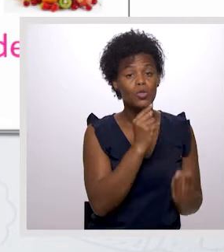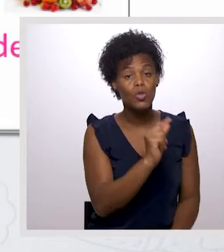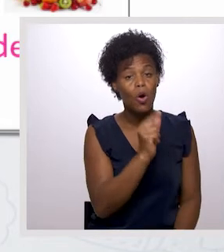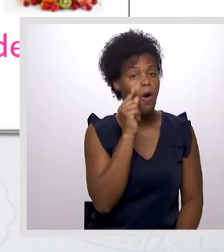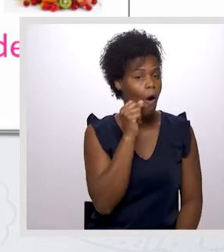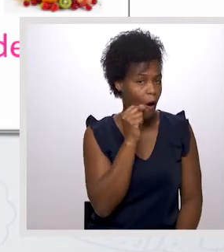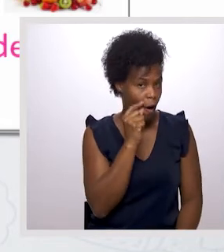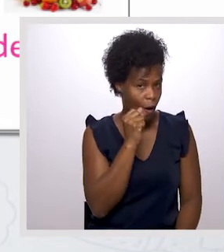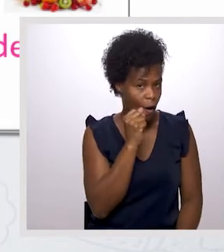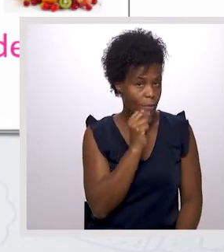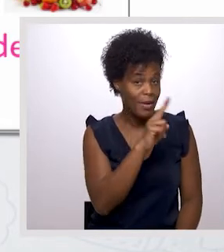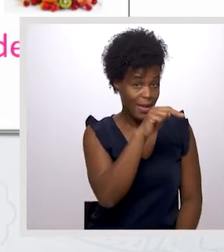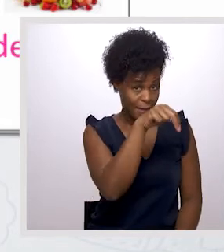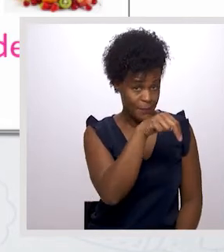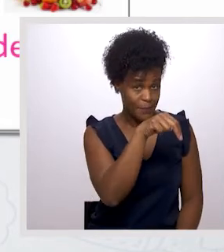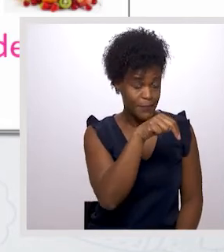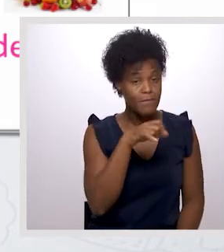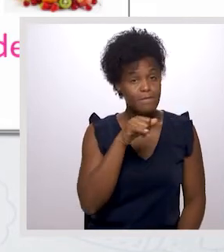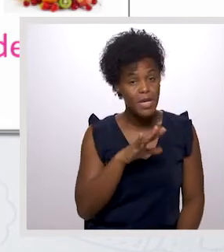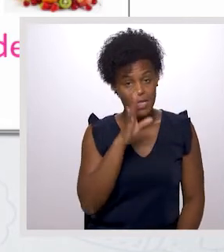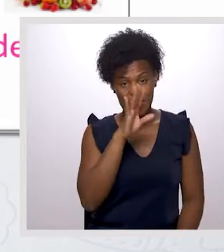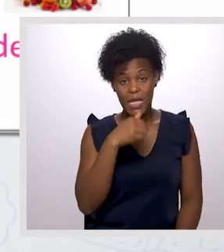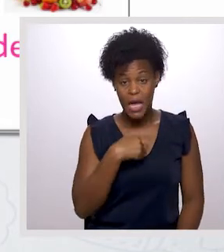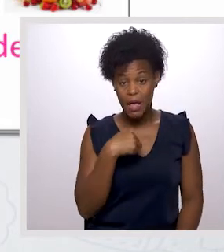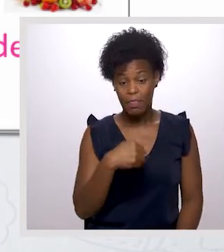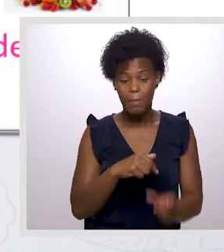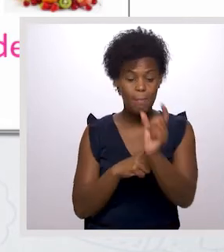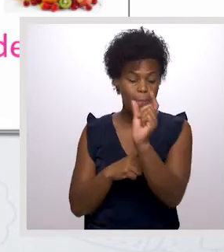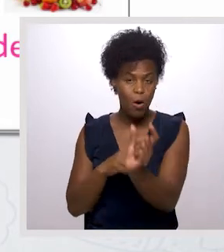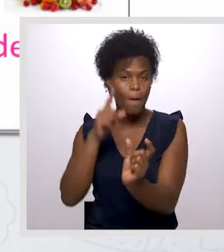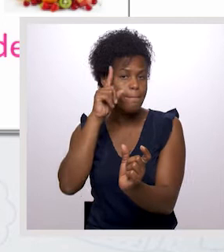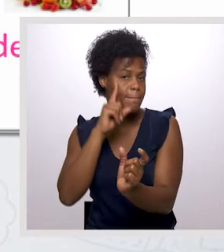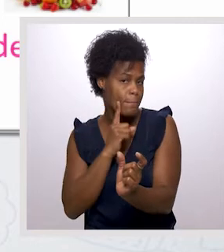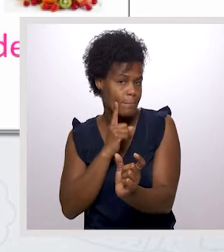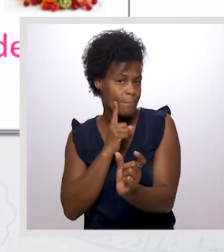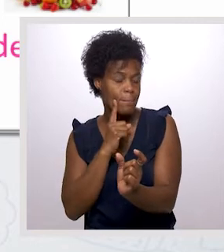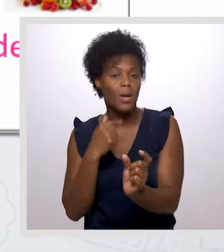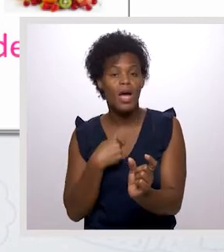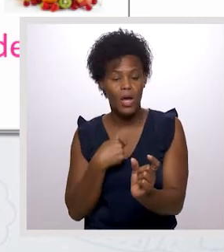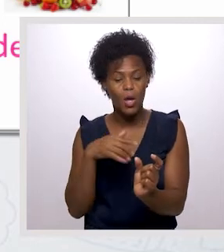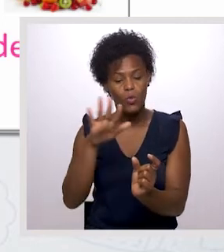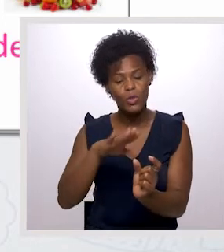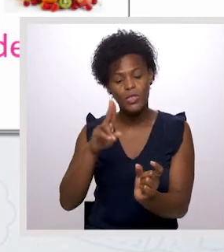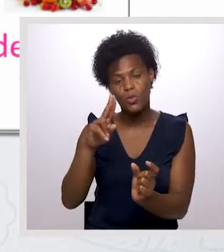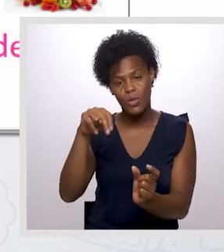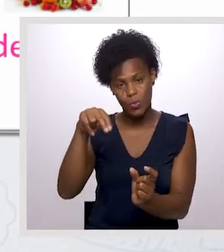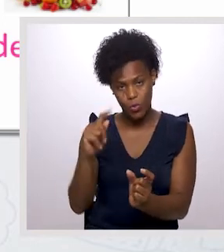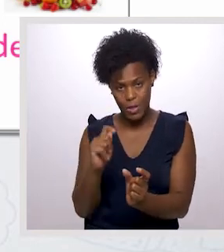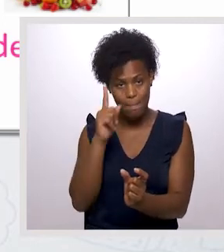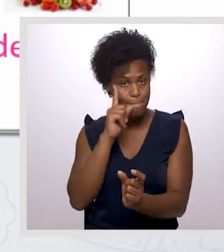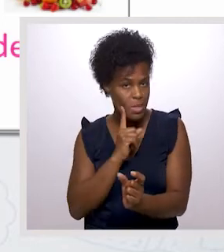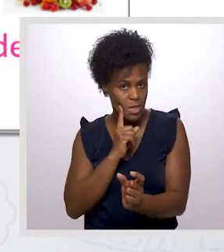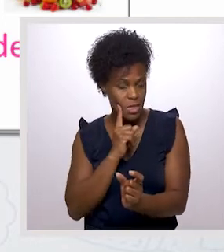masculin. Mais si j'ai un mot féminin, je vais utiliser une. Par